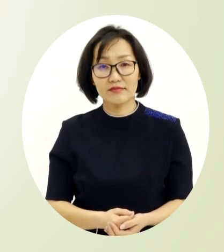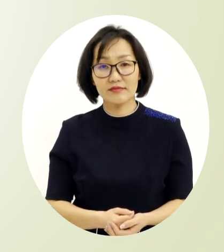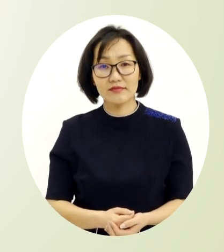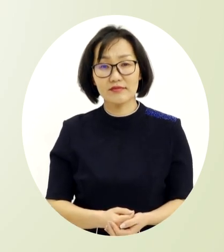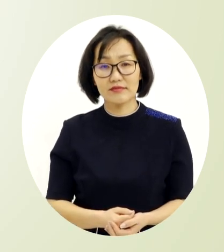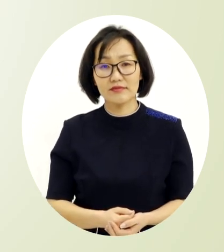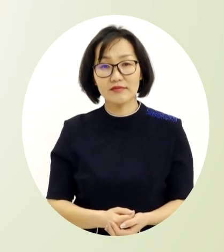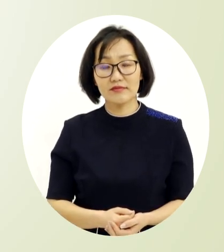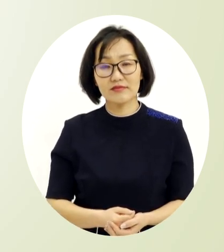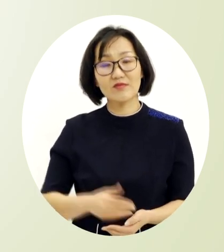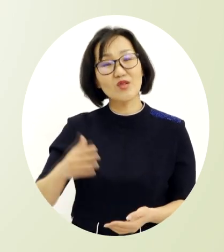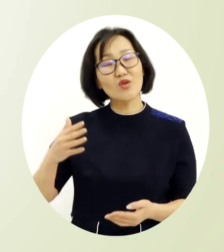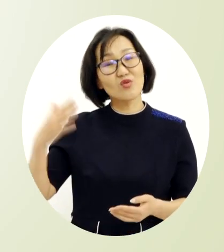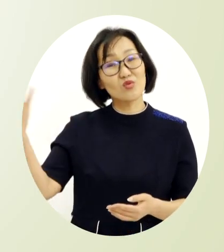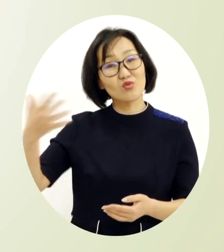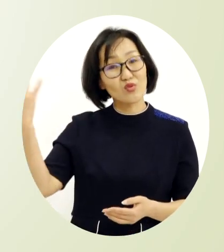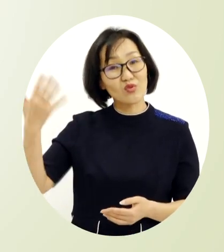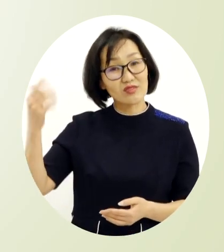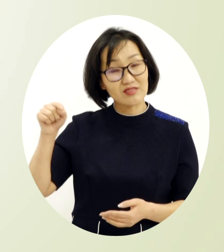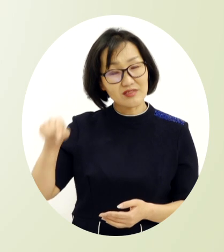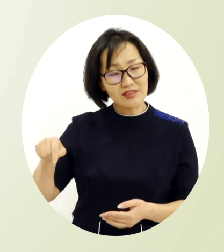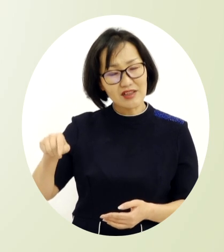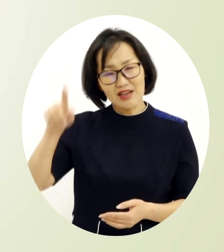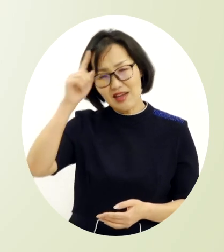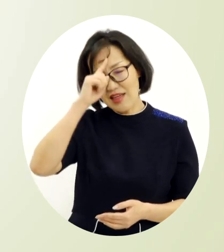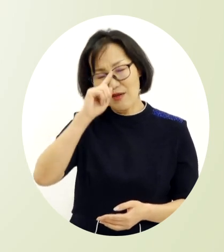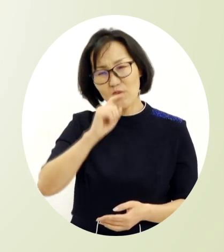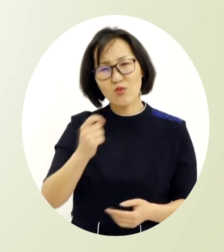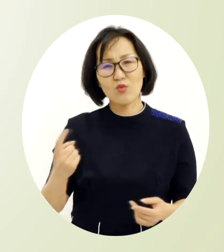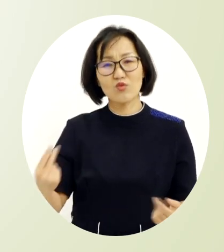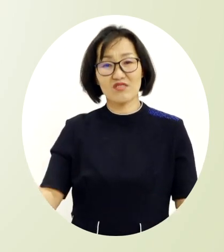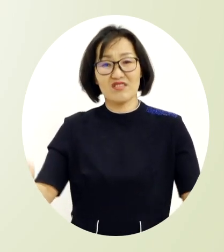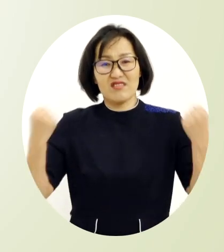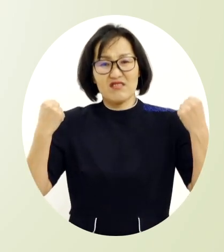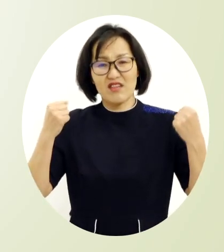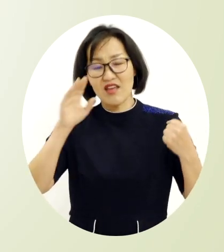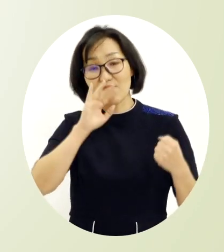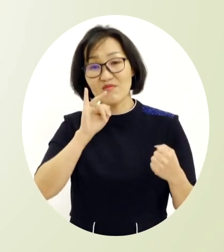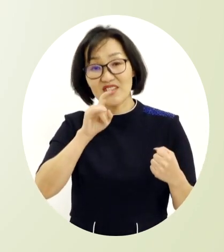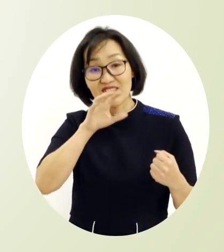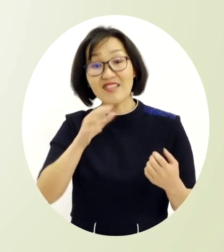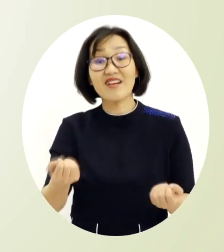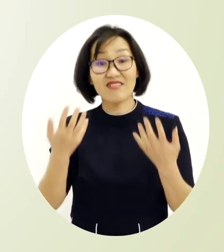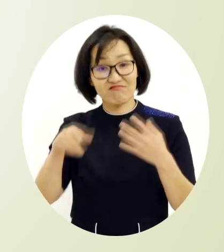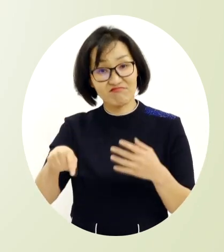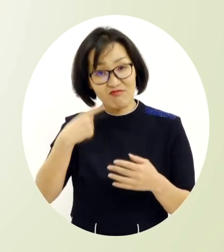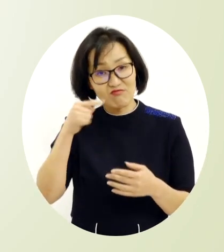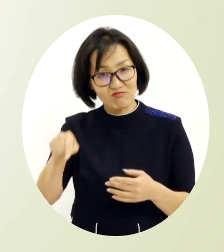За, тэгвэл шуурга гэдэг маань маш хүчтэй салхи гарахыг хилдэг юм байна.